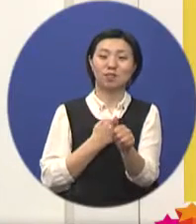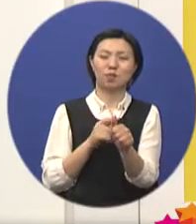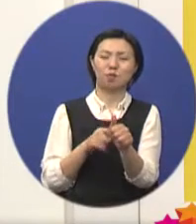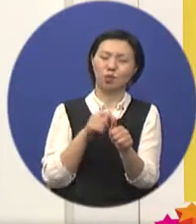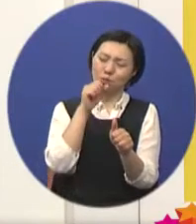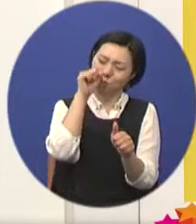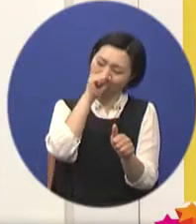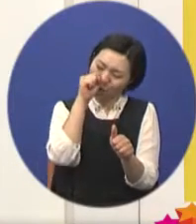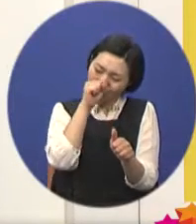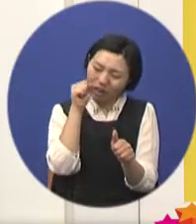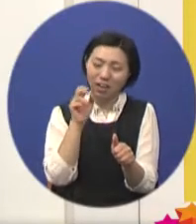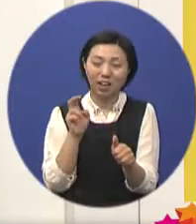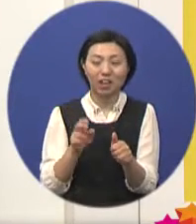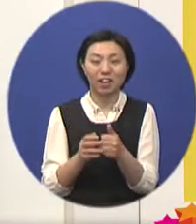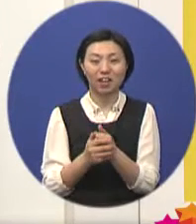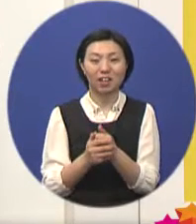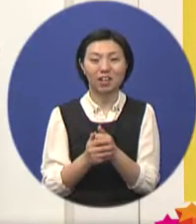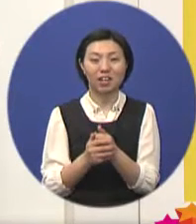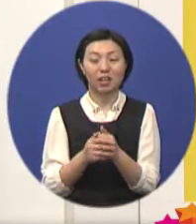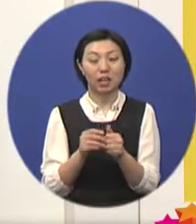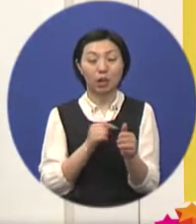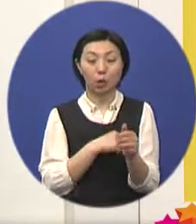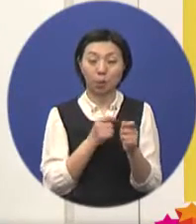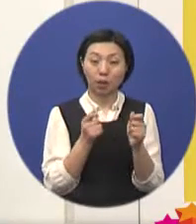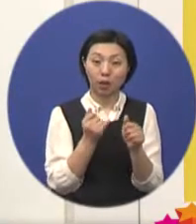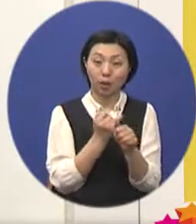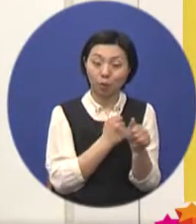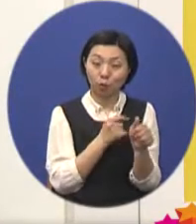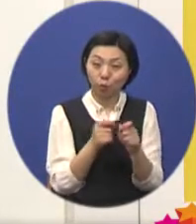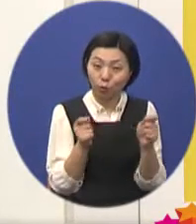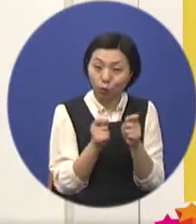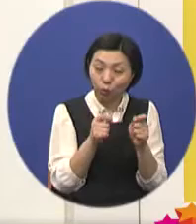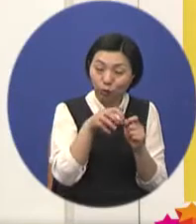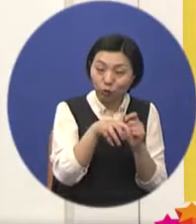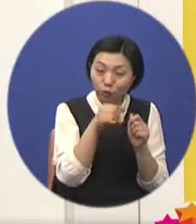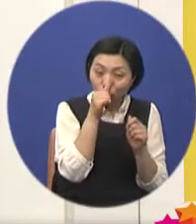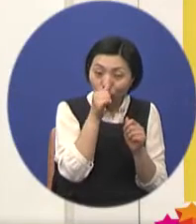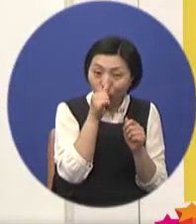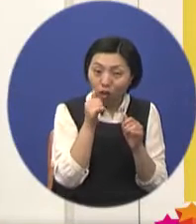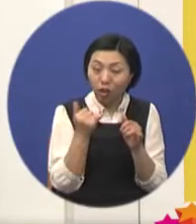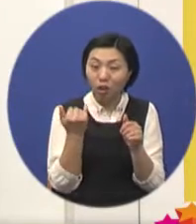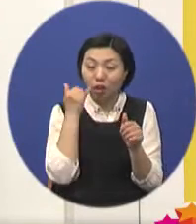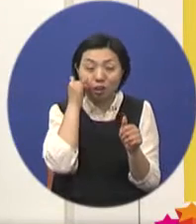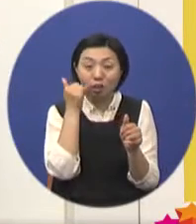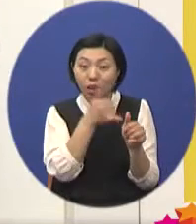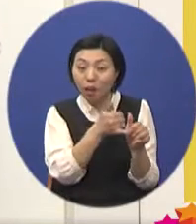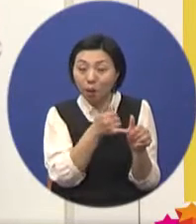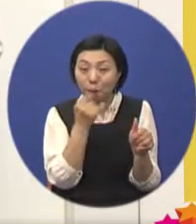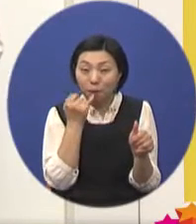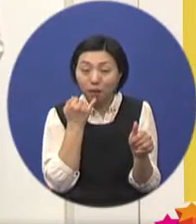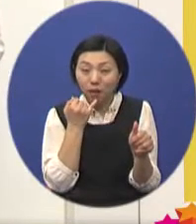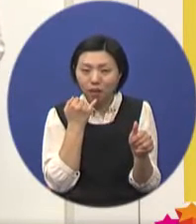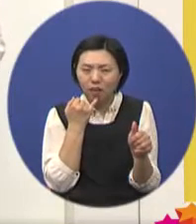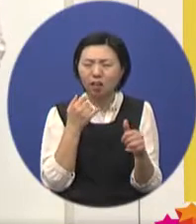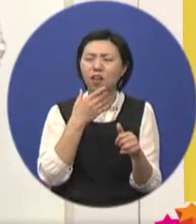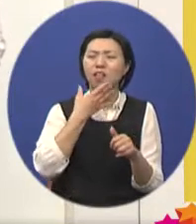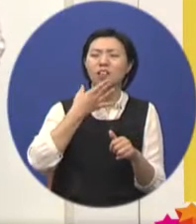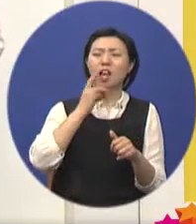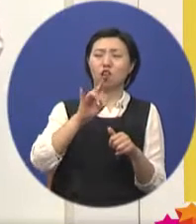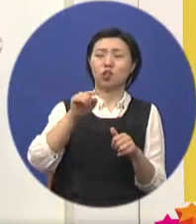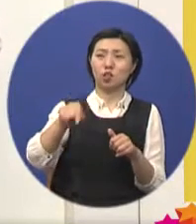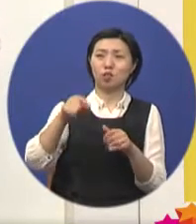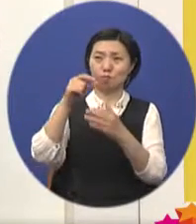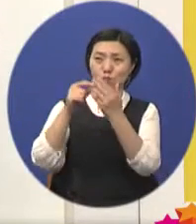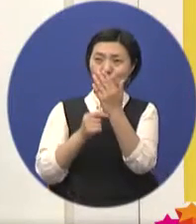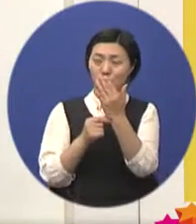좋아해요. 아니 아버님 옆에 계세요? 네. 어, 아버님 전화 연결 안 될까요? 당연히 옆에 있지요. 이